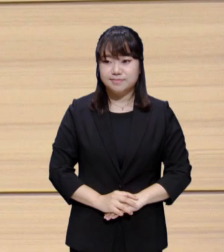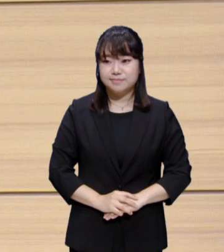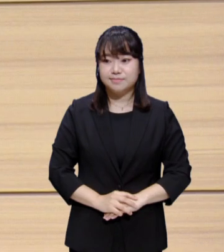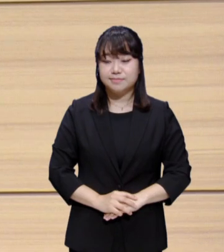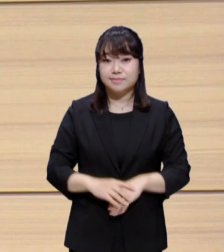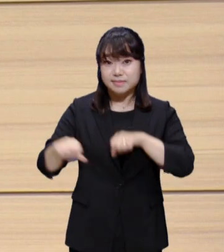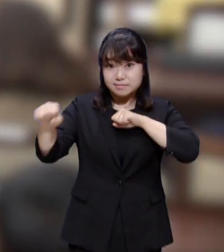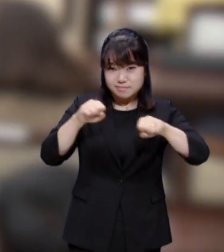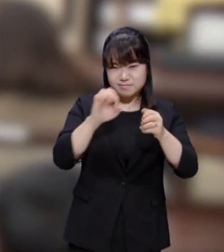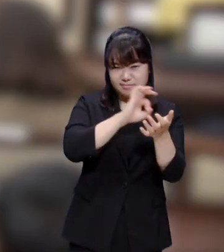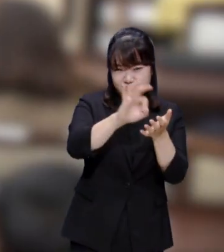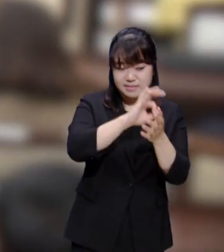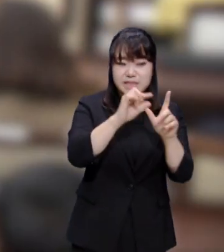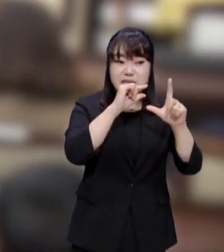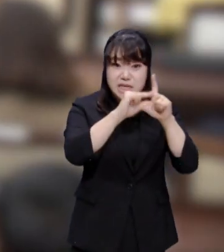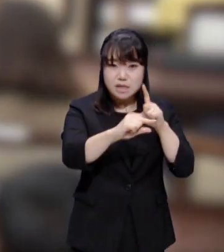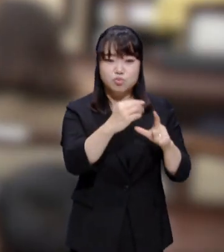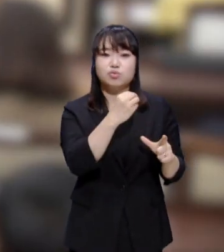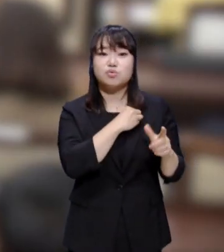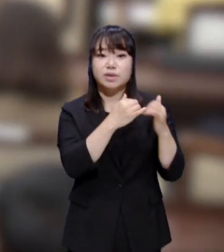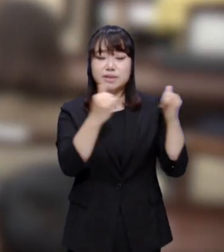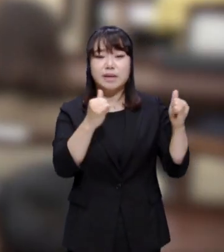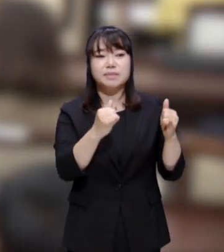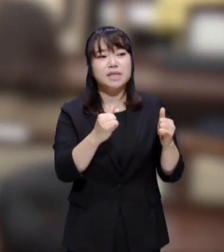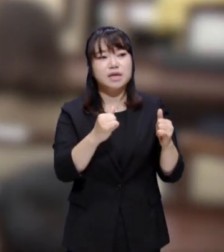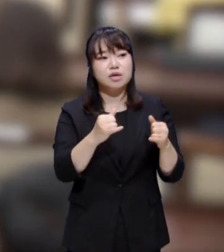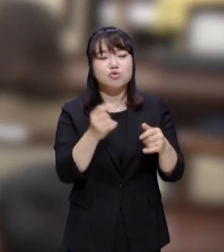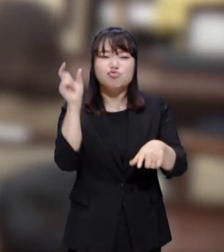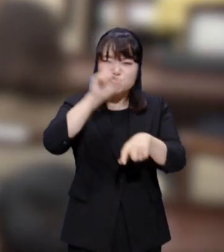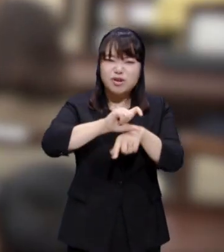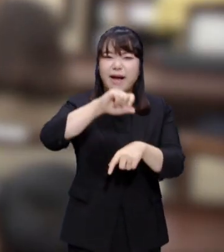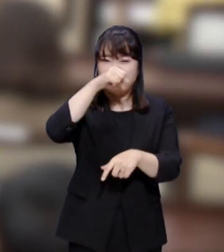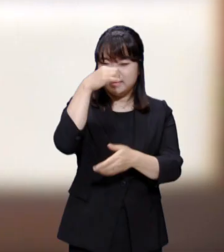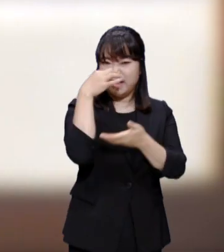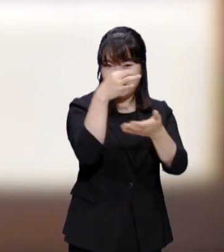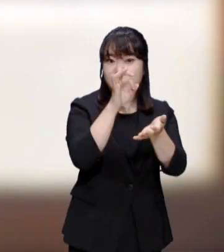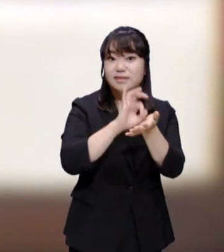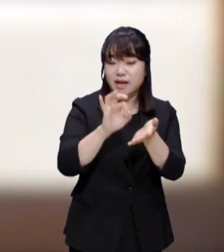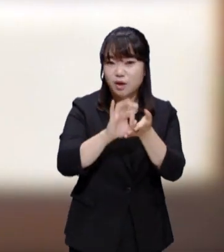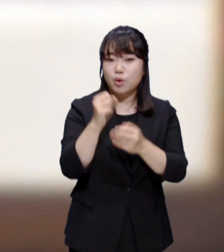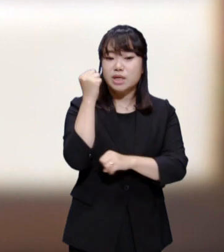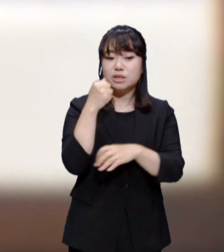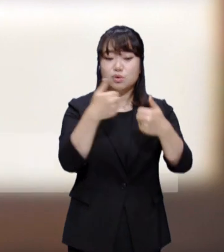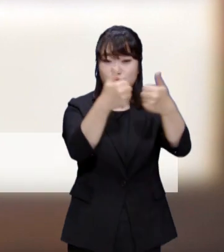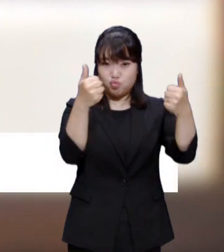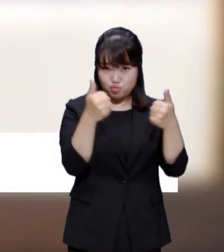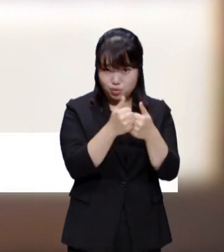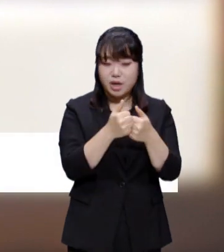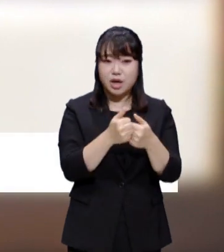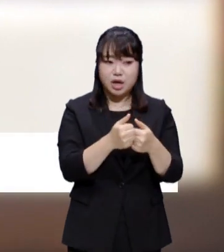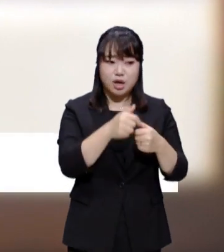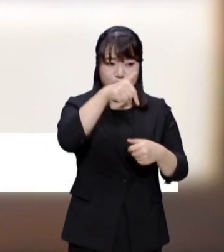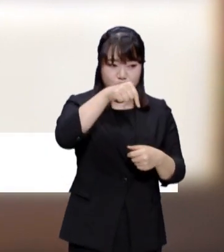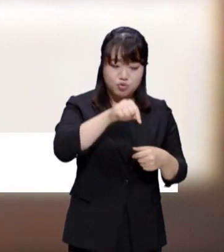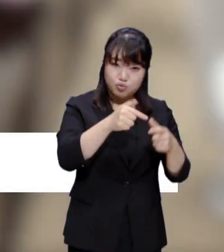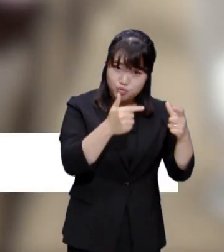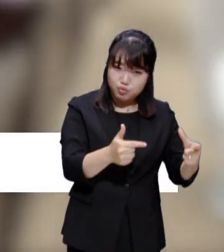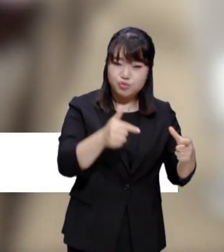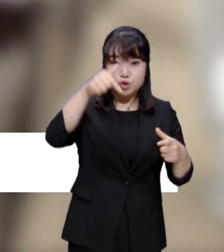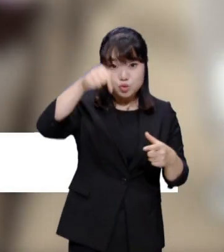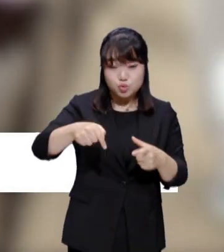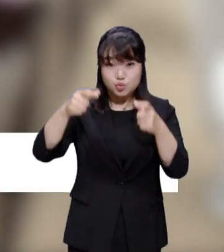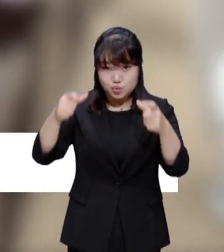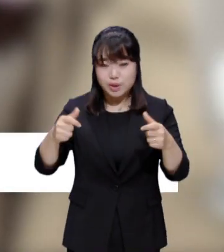업무 추진비는 일부 의원들에게 주어지는 일종의 추가 예산입니다. 기초의회인 군구의회의 경우